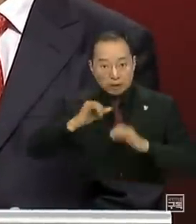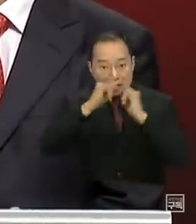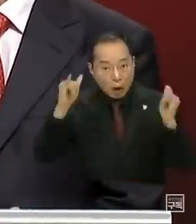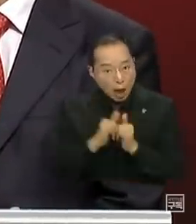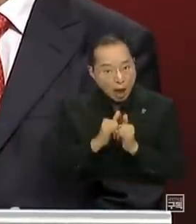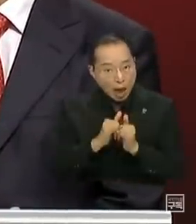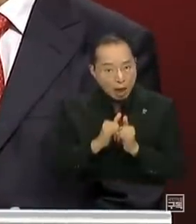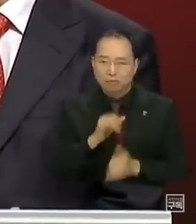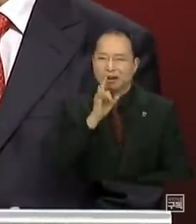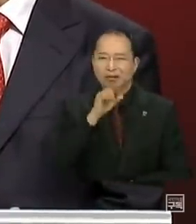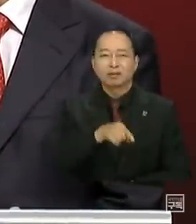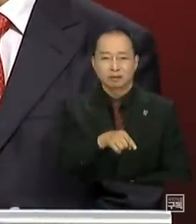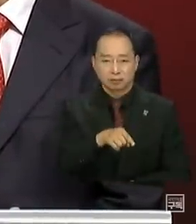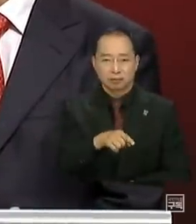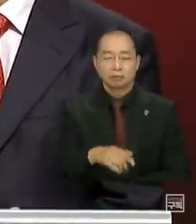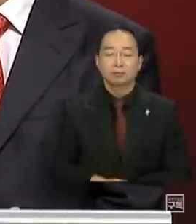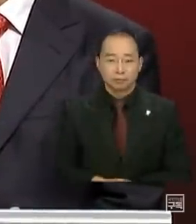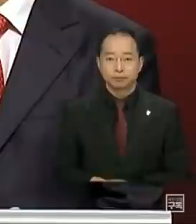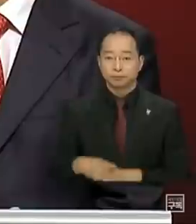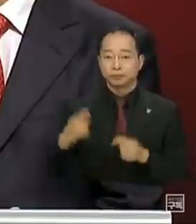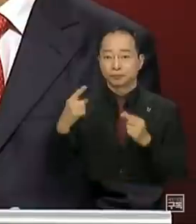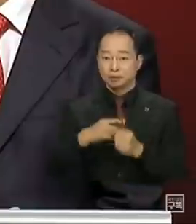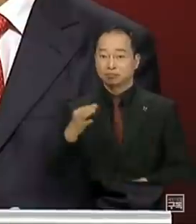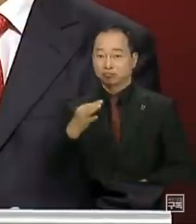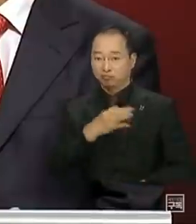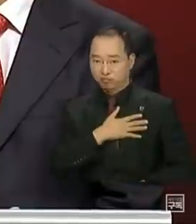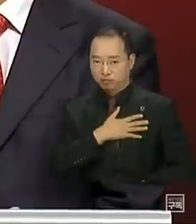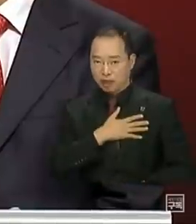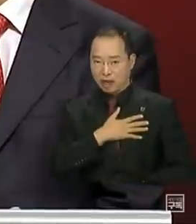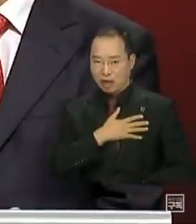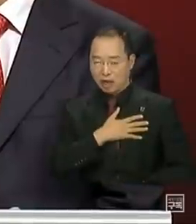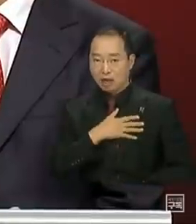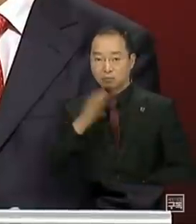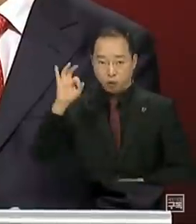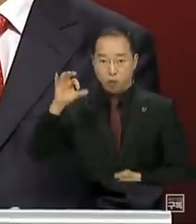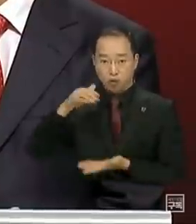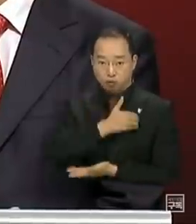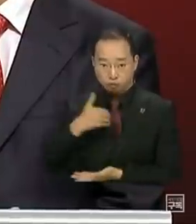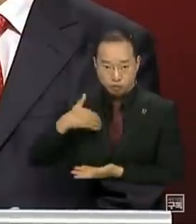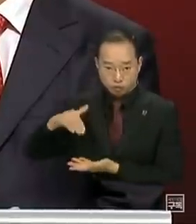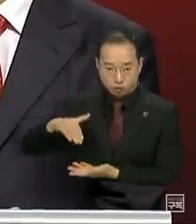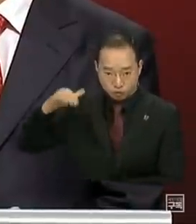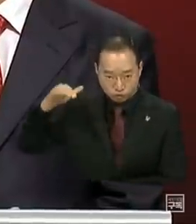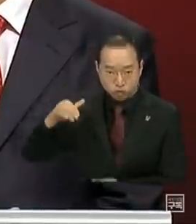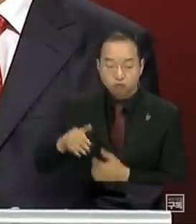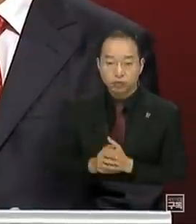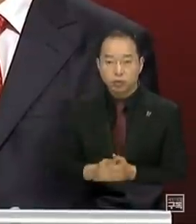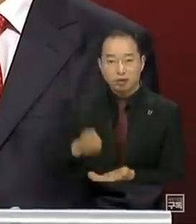물질적 풍요, 네. 그리고 뭐 인치나 때법, 네. 뭐 이런 것들이 그러니까